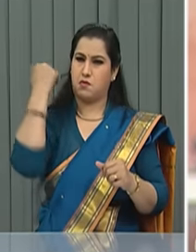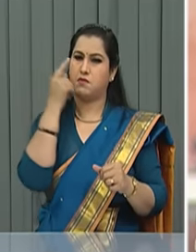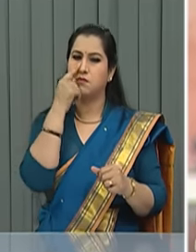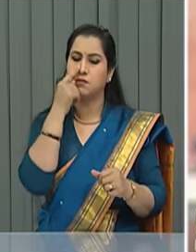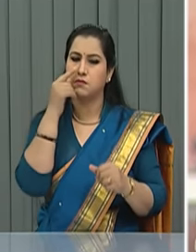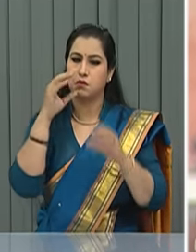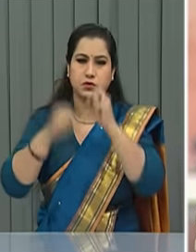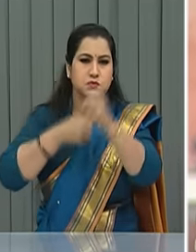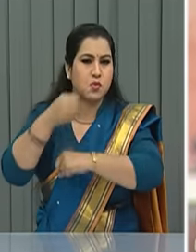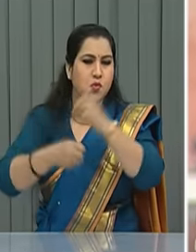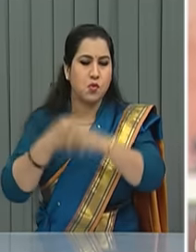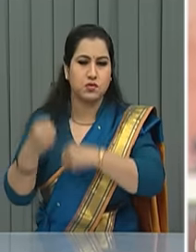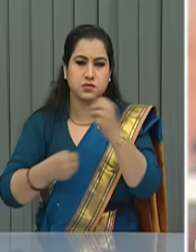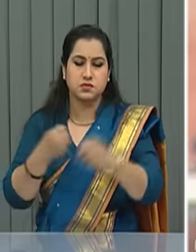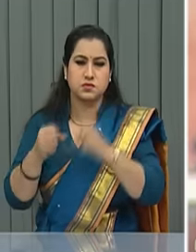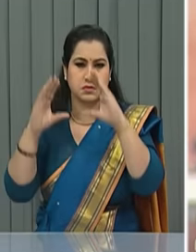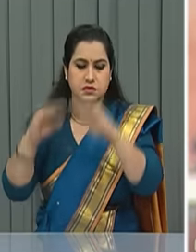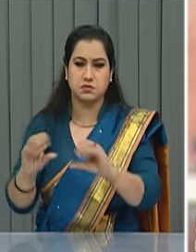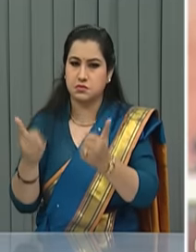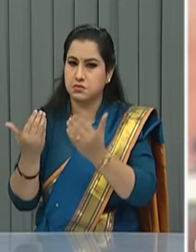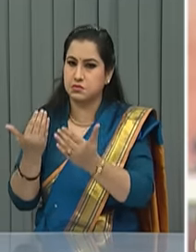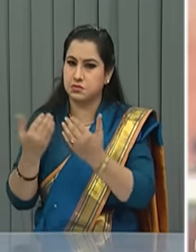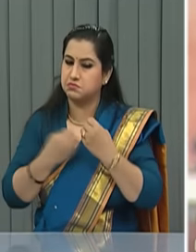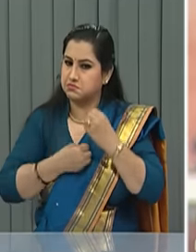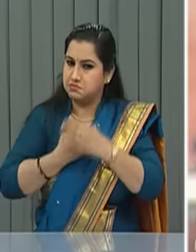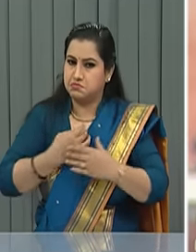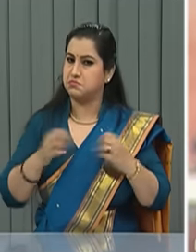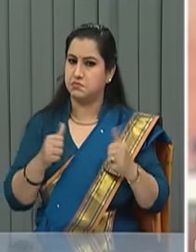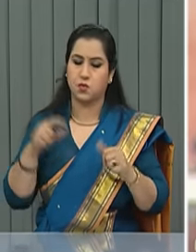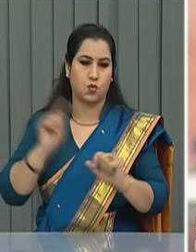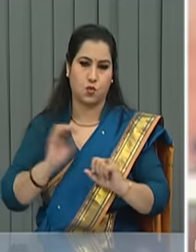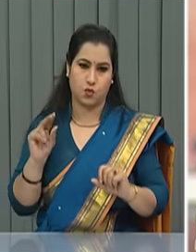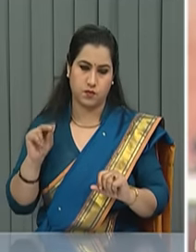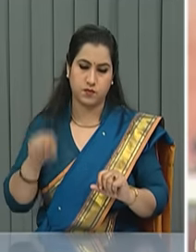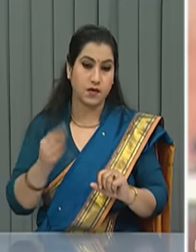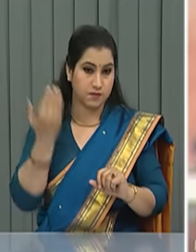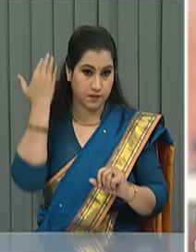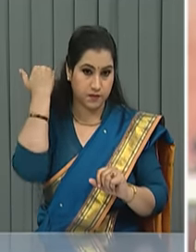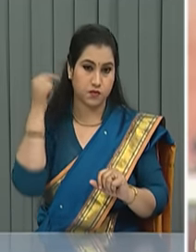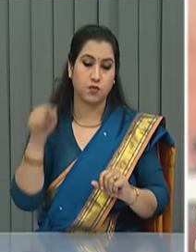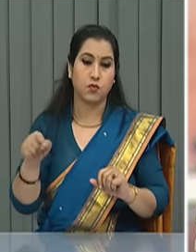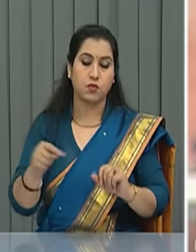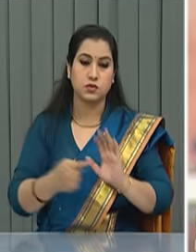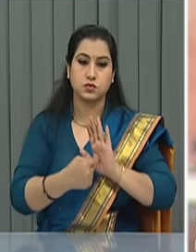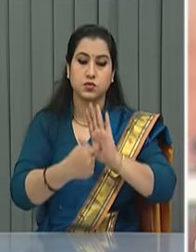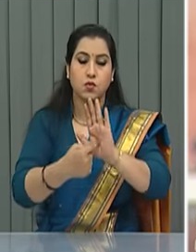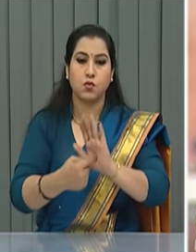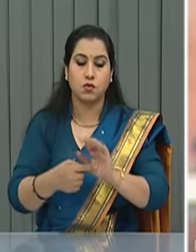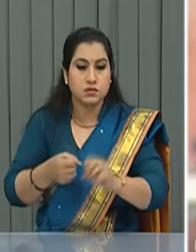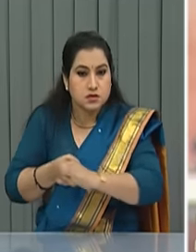में एक अच्छा स्पोर्ट्स पर्सन बनने की एबिलिटी नहीं थी या टैलेंट नहीं था। पहले उनमें मार्गदर्शन की कमी